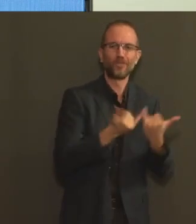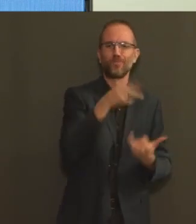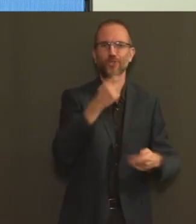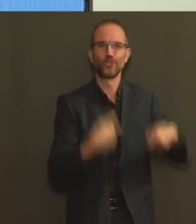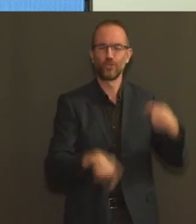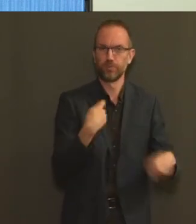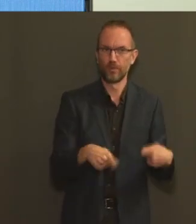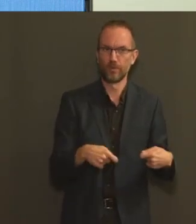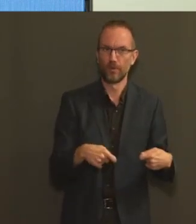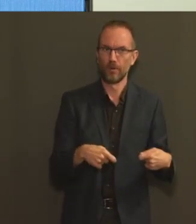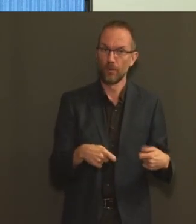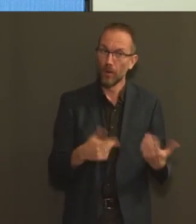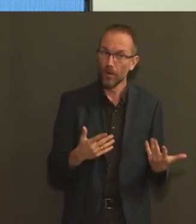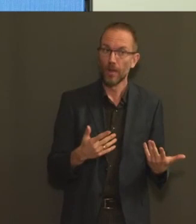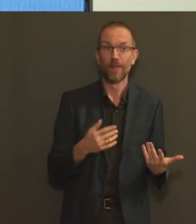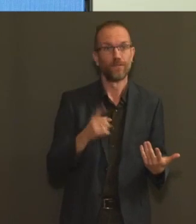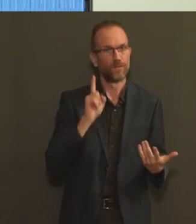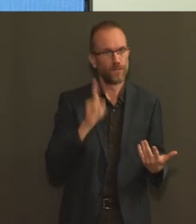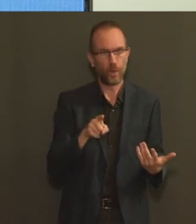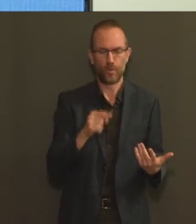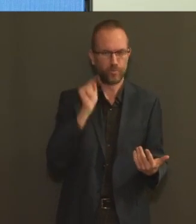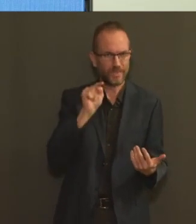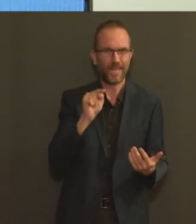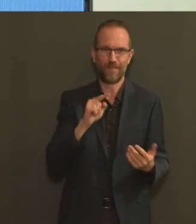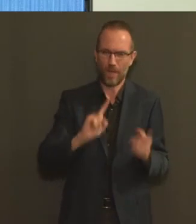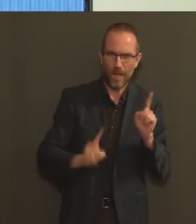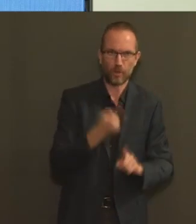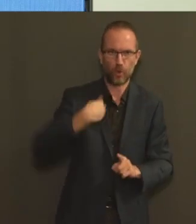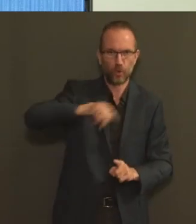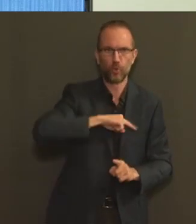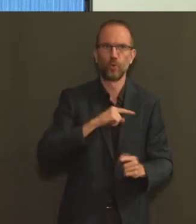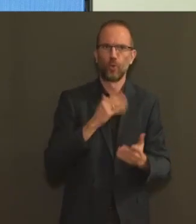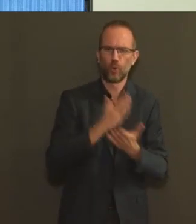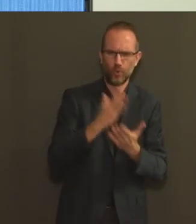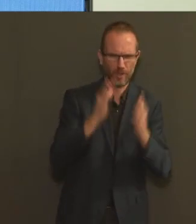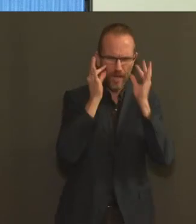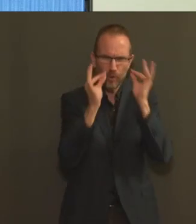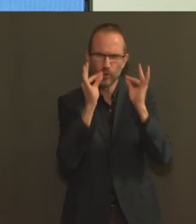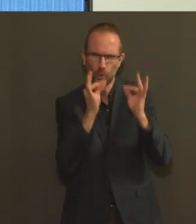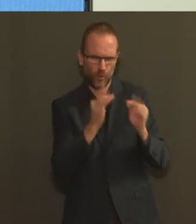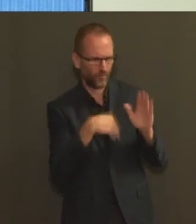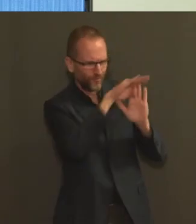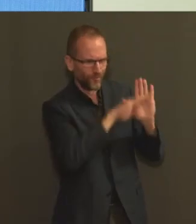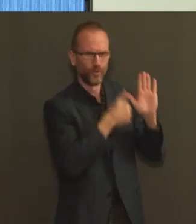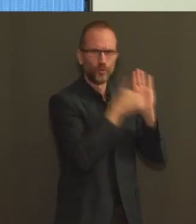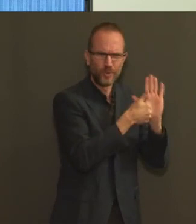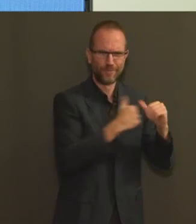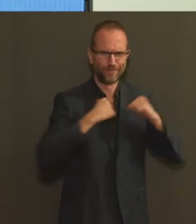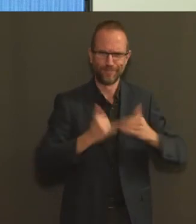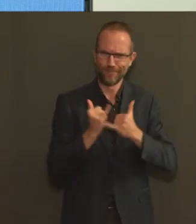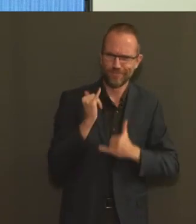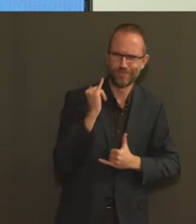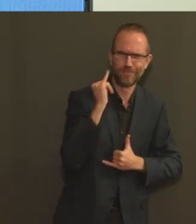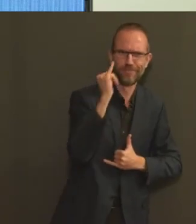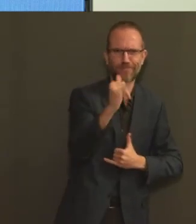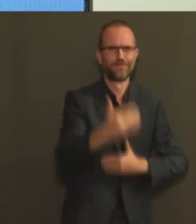semaines. Il sera donc important de continuer à poursuivre les efforts qui ont été bien compris et qui ont été bien